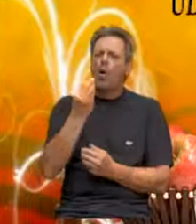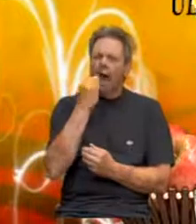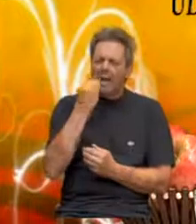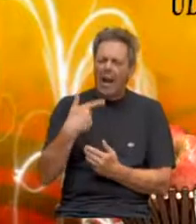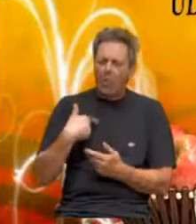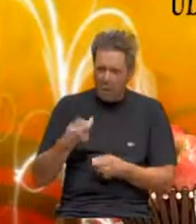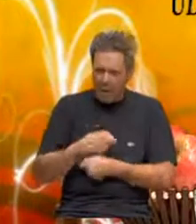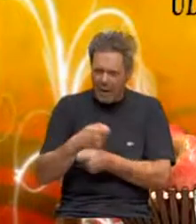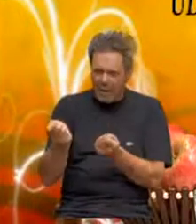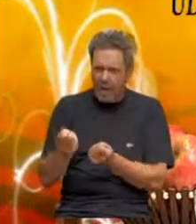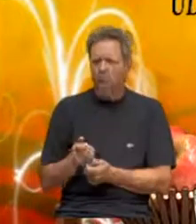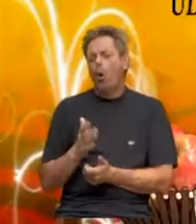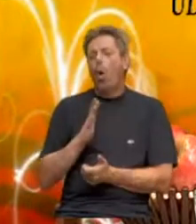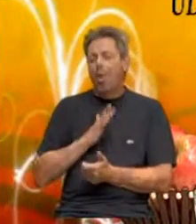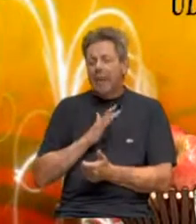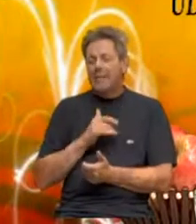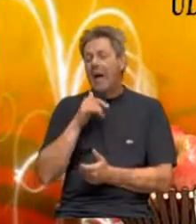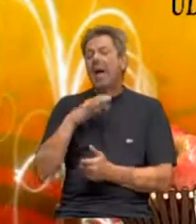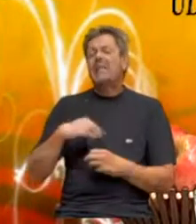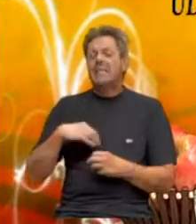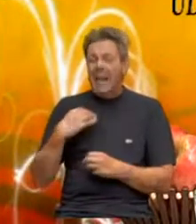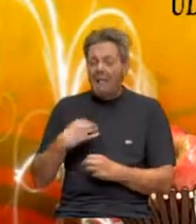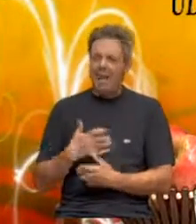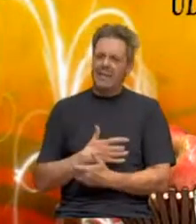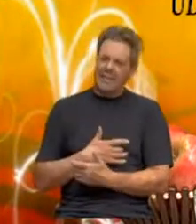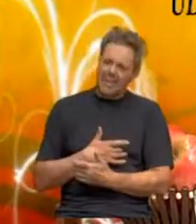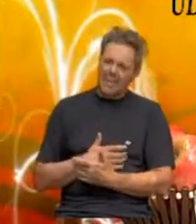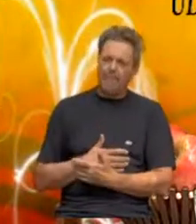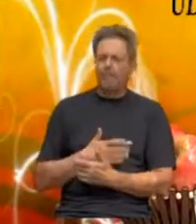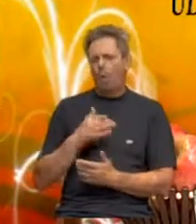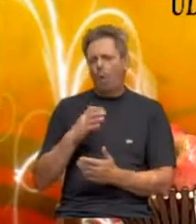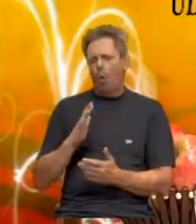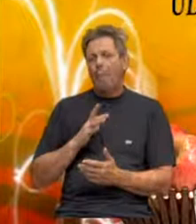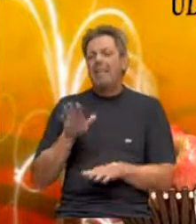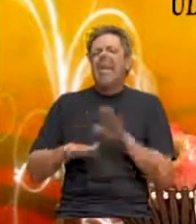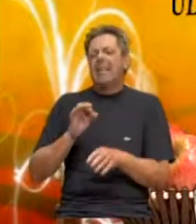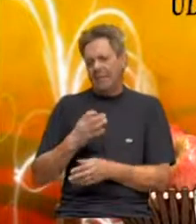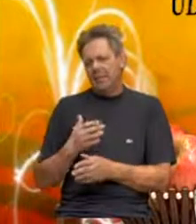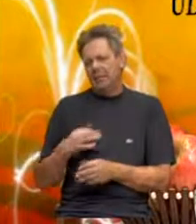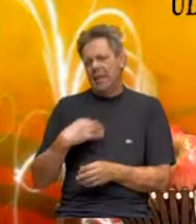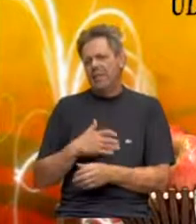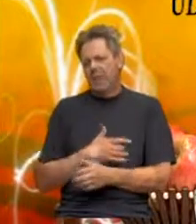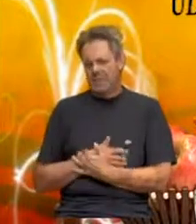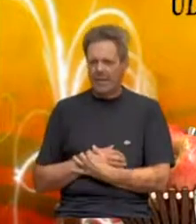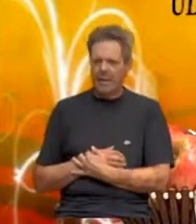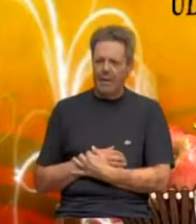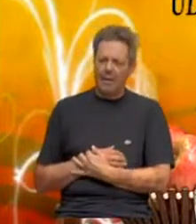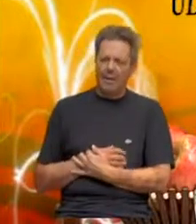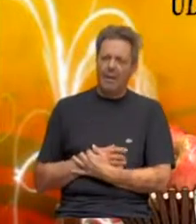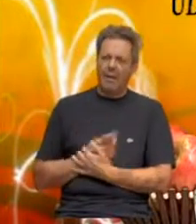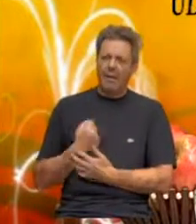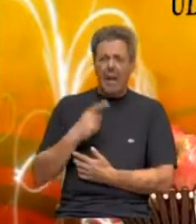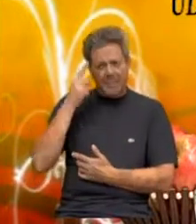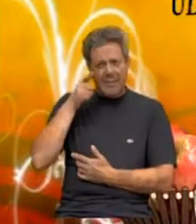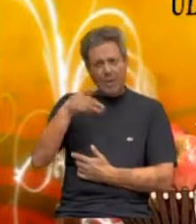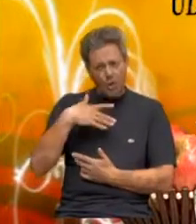na opasna za srce, zdrava za srce, zapravo koliko je ta hrana preporučljiva za čovjeka. Da li mislite da ćete